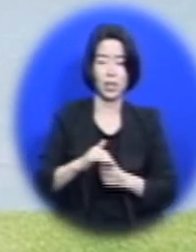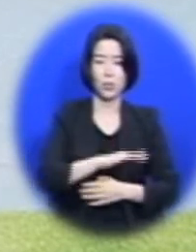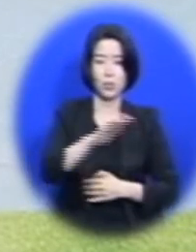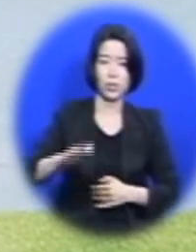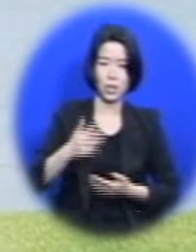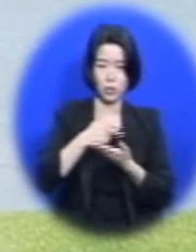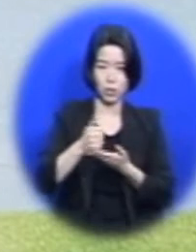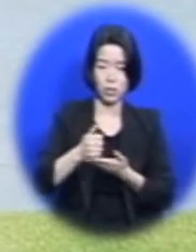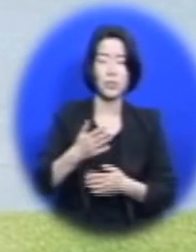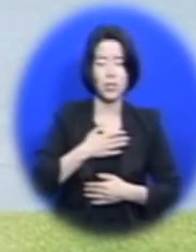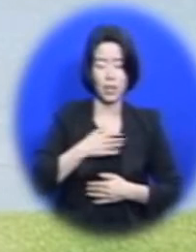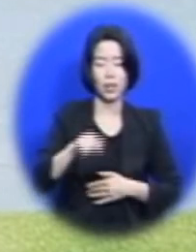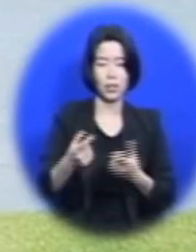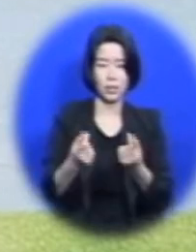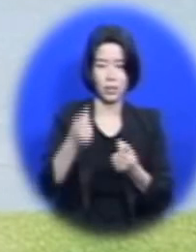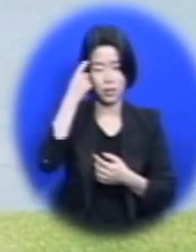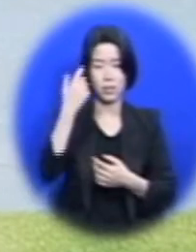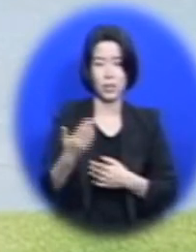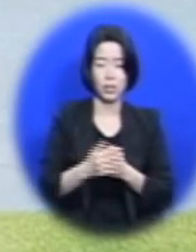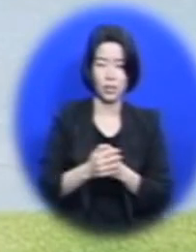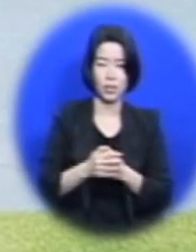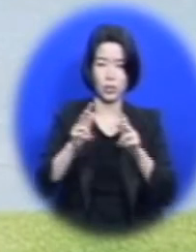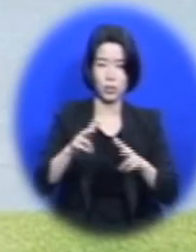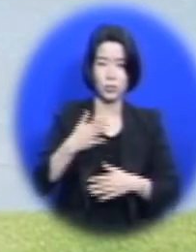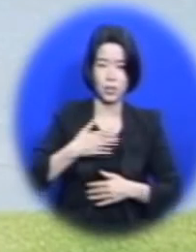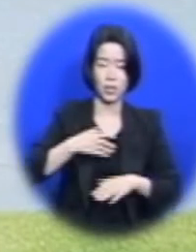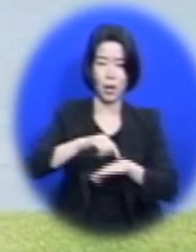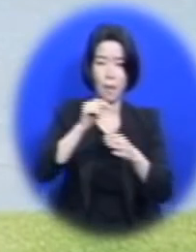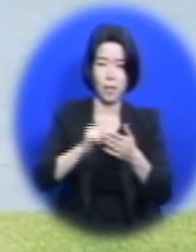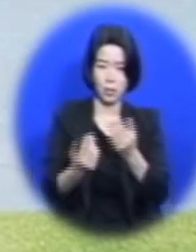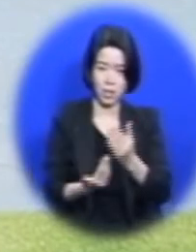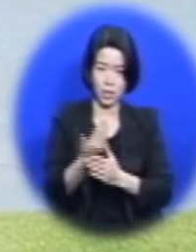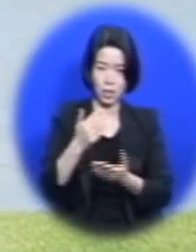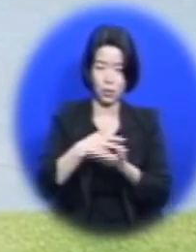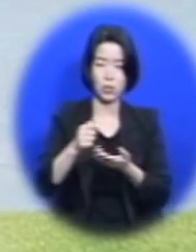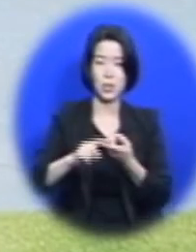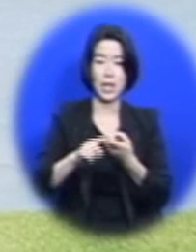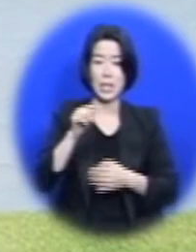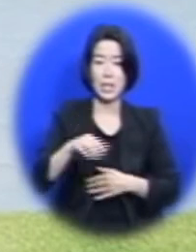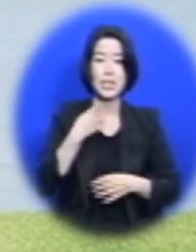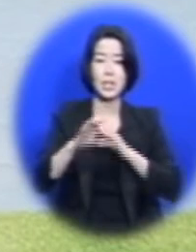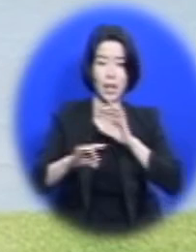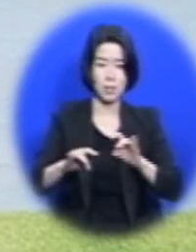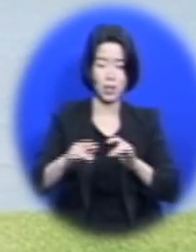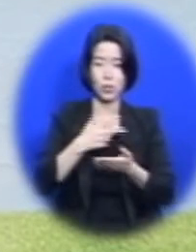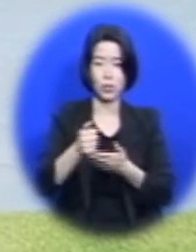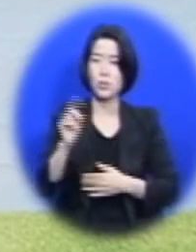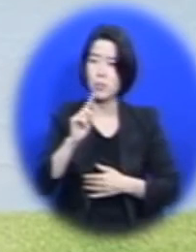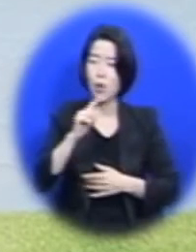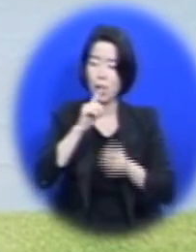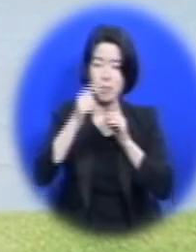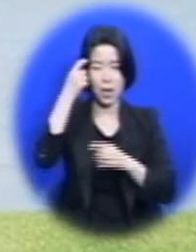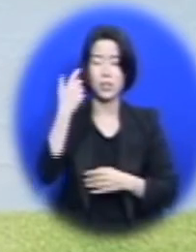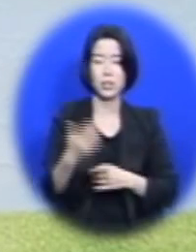우리가 주님 제가 그렇잖아요. 주님 지금 제 마음속에 일어나는 주님에 대한 이 갈망을 주님 뭐라고